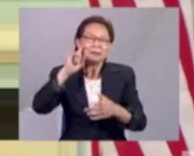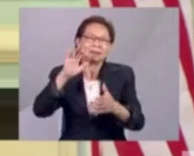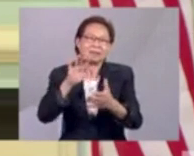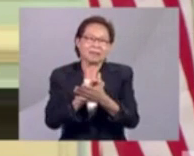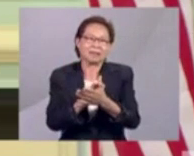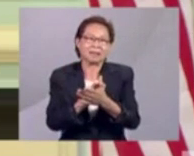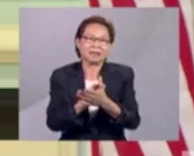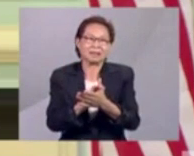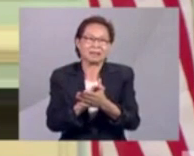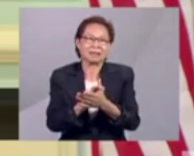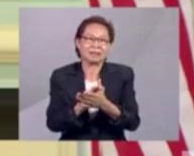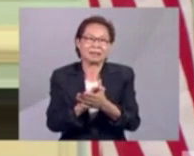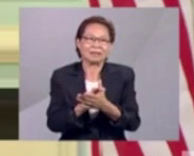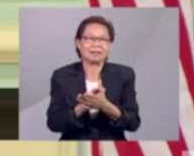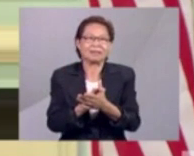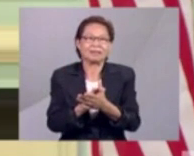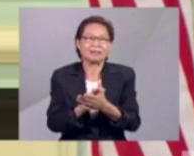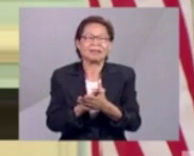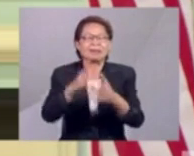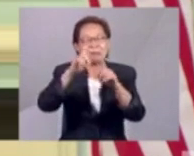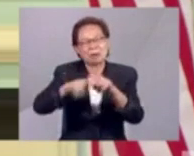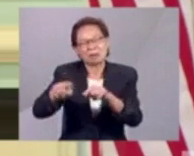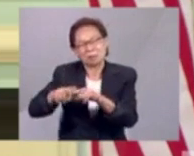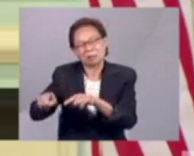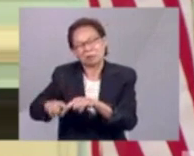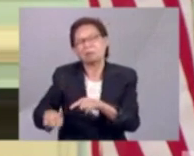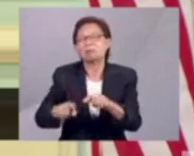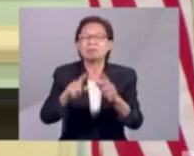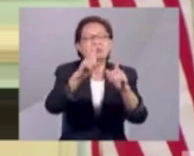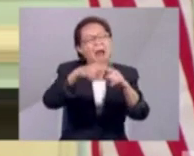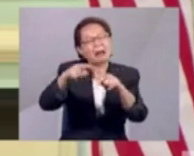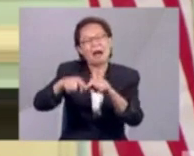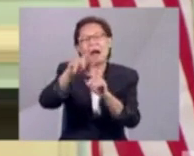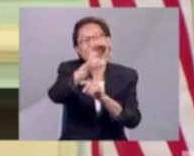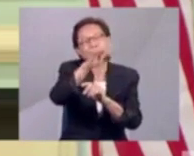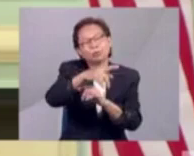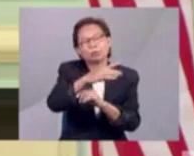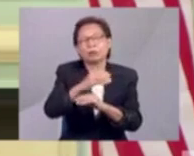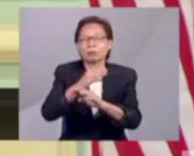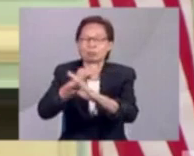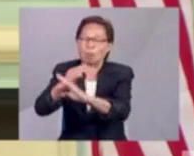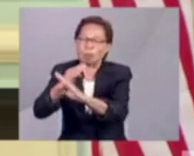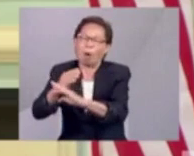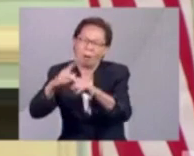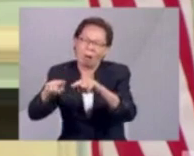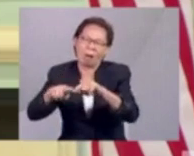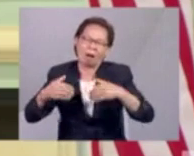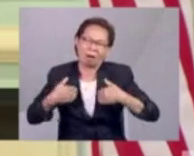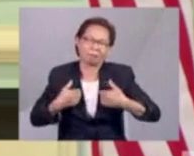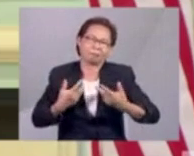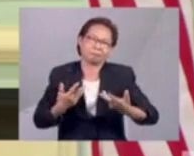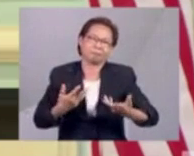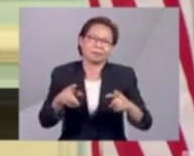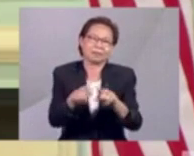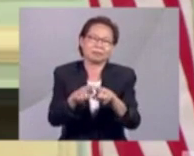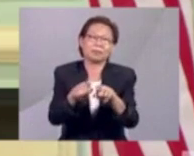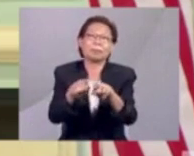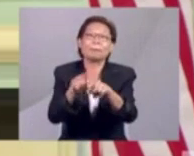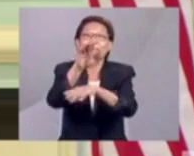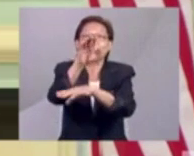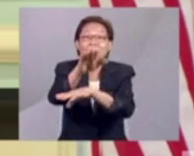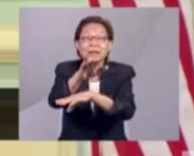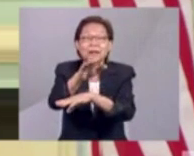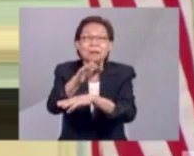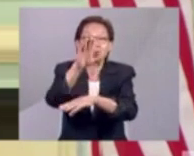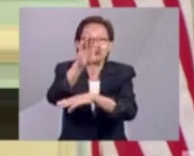Long Mail akan kata macam-macam SOP dan sekatan-sekatan. Apa yang kita lakukan, dan begitu juga petang nanti